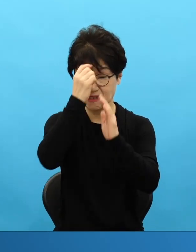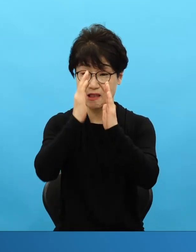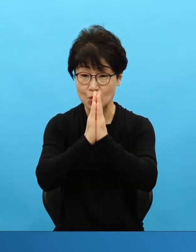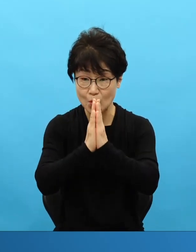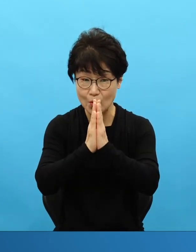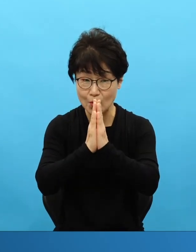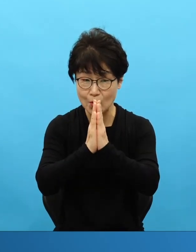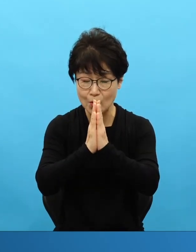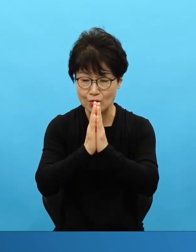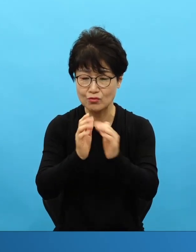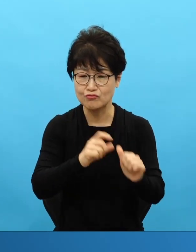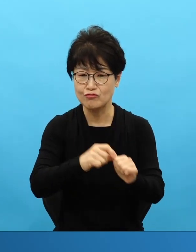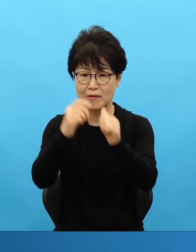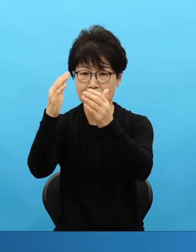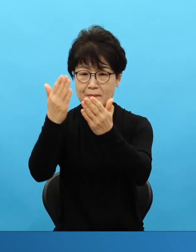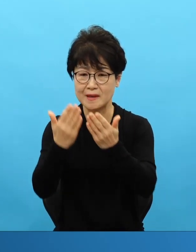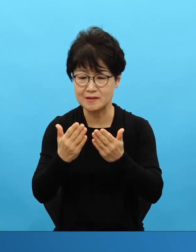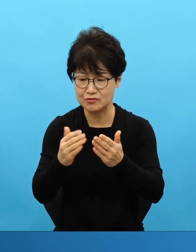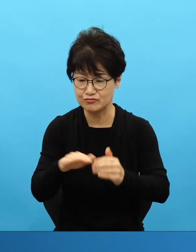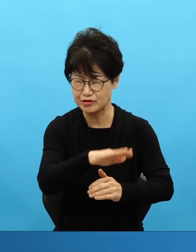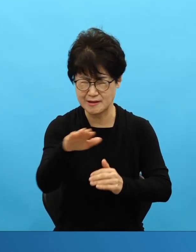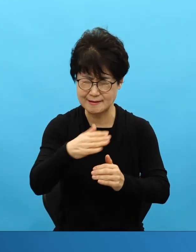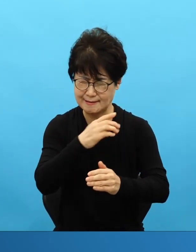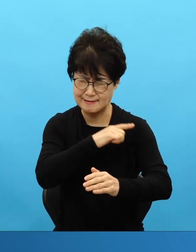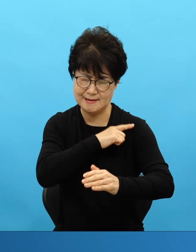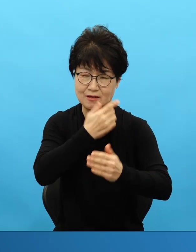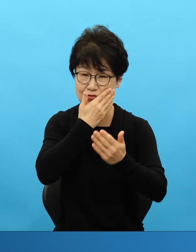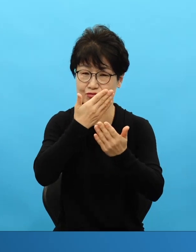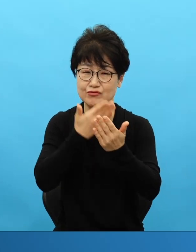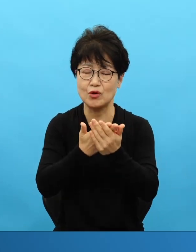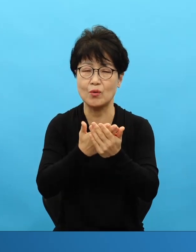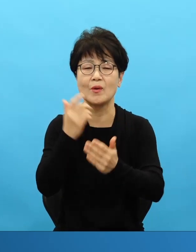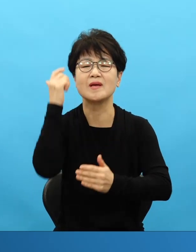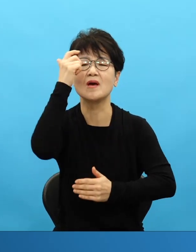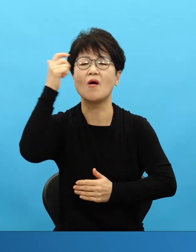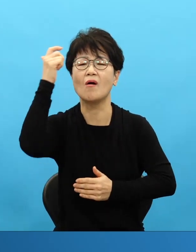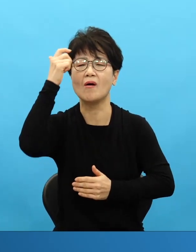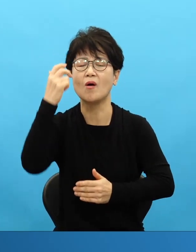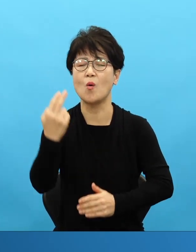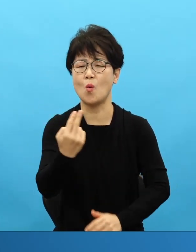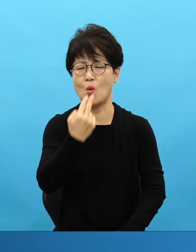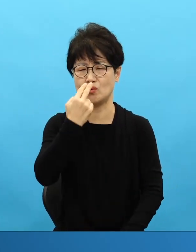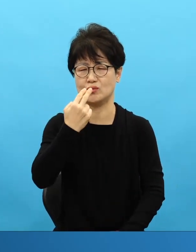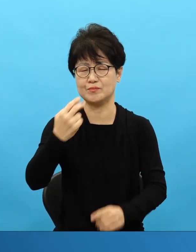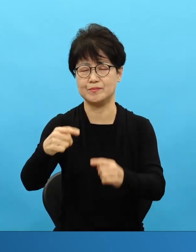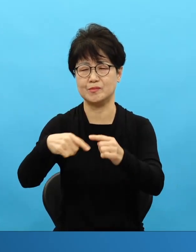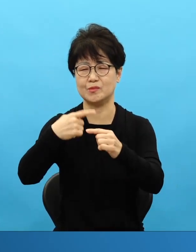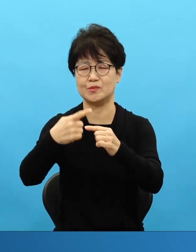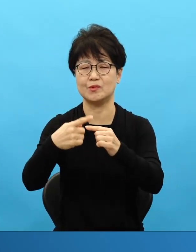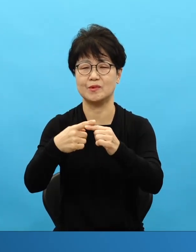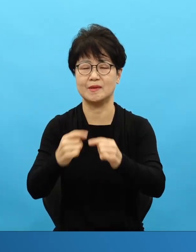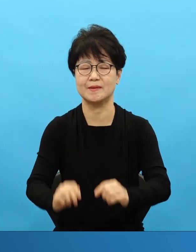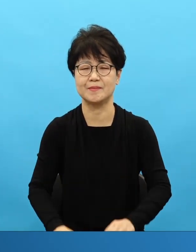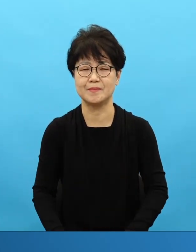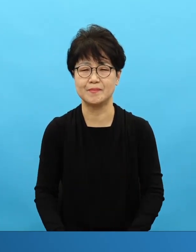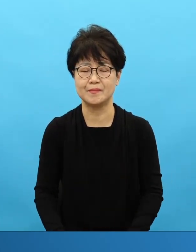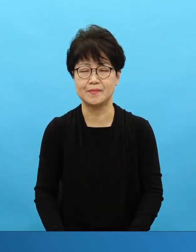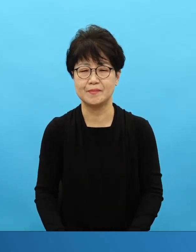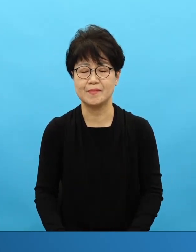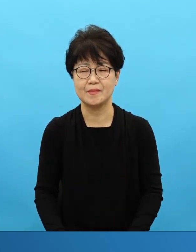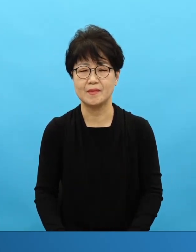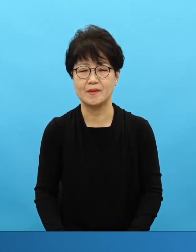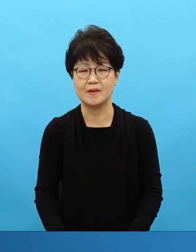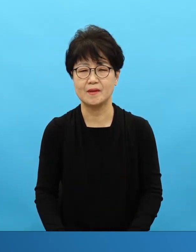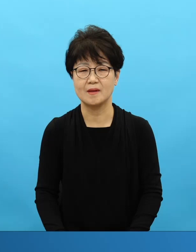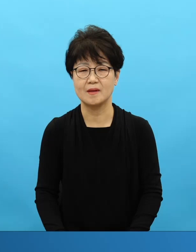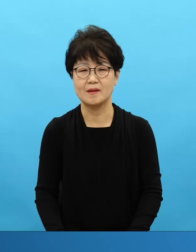important aspect of a saved individual, and it is the spiritual breathing that is prayer. 만약에 여러분이 육신적인